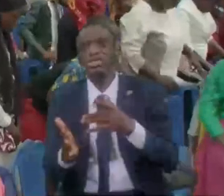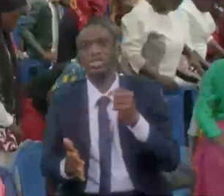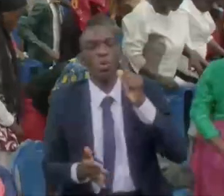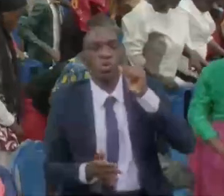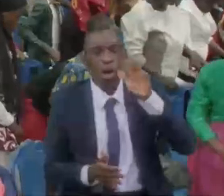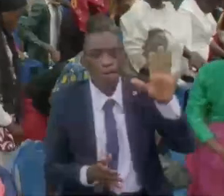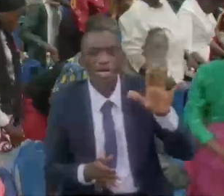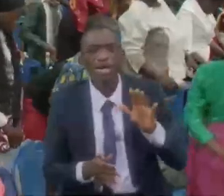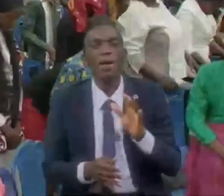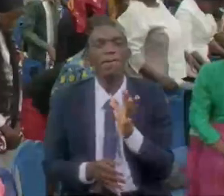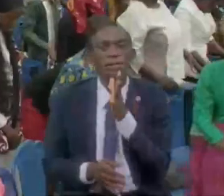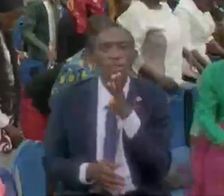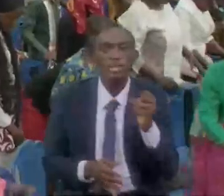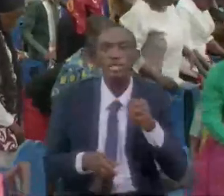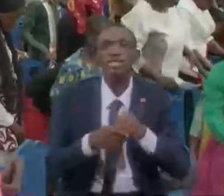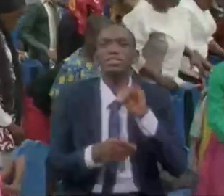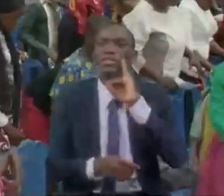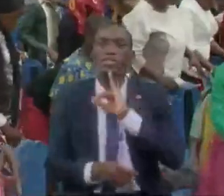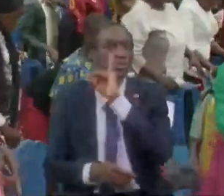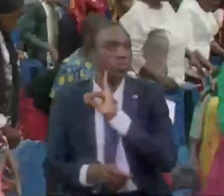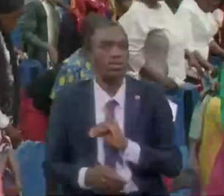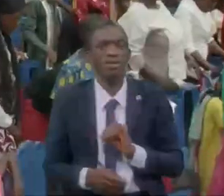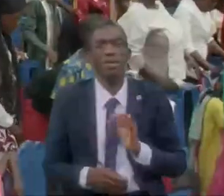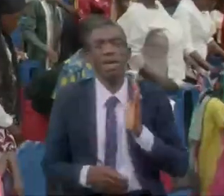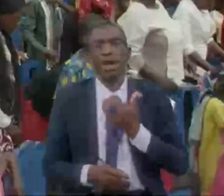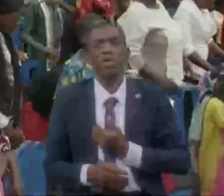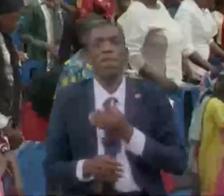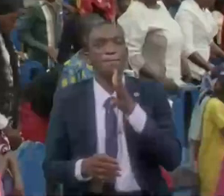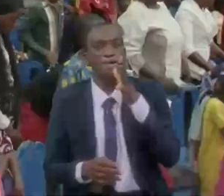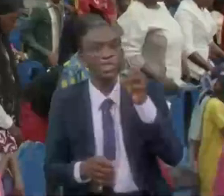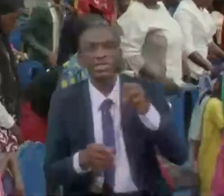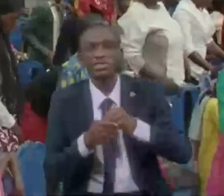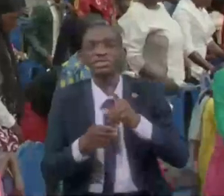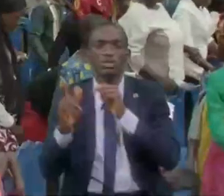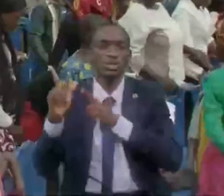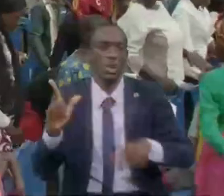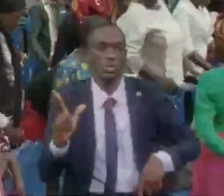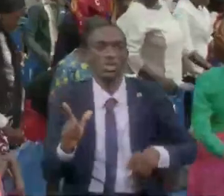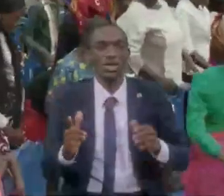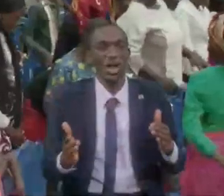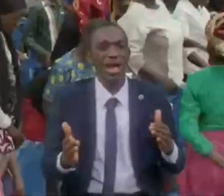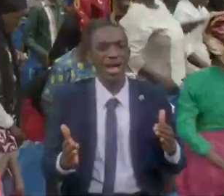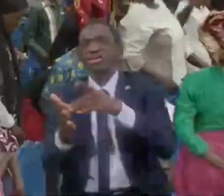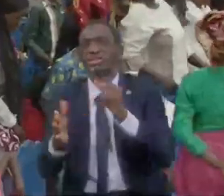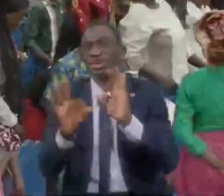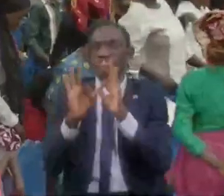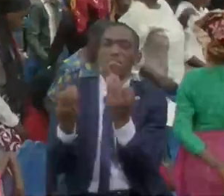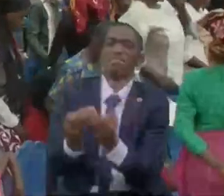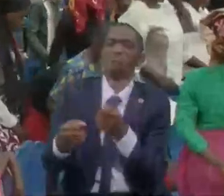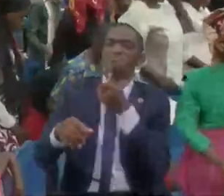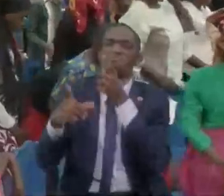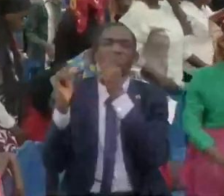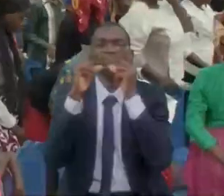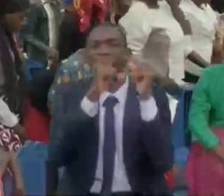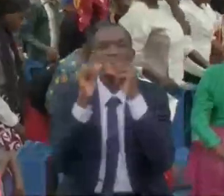femmes, les mères d'Israël et dans le Seigneur, contre les familles,